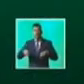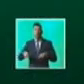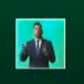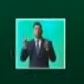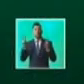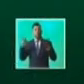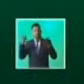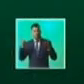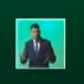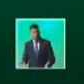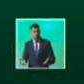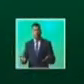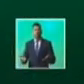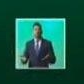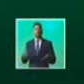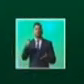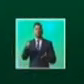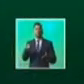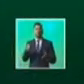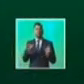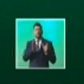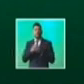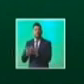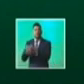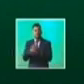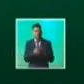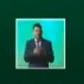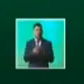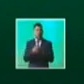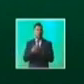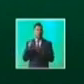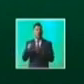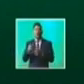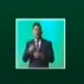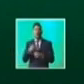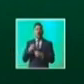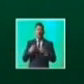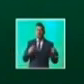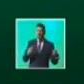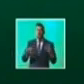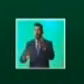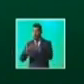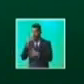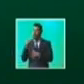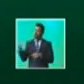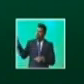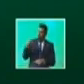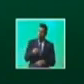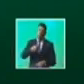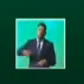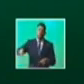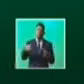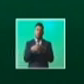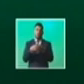τους τόσο τους θεσμούς όσο και την ίδια την κοινωνία. Δεν θέλω να αναφερθώ στο ΜΑΤΙ, στα ΤΕΜΠΗ,